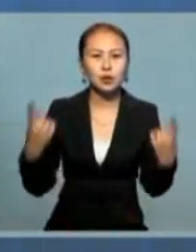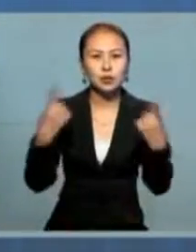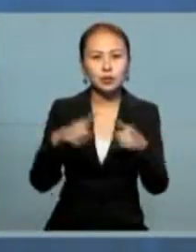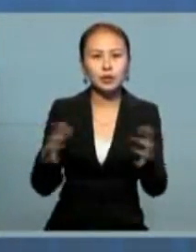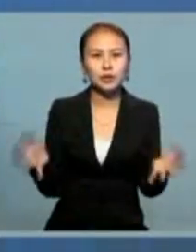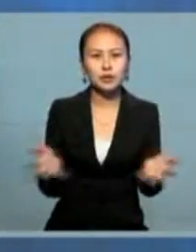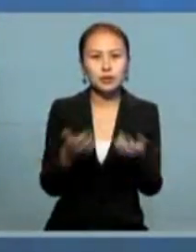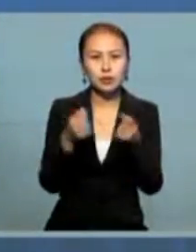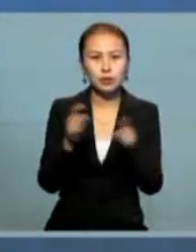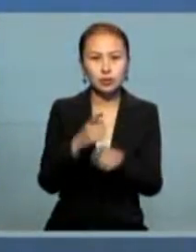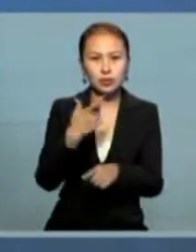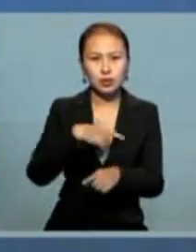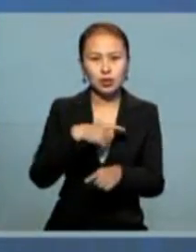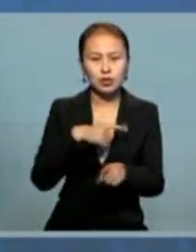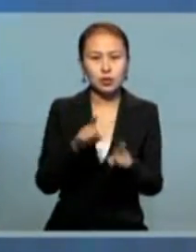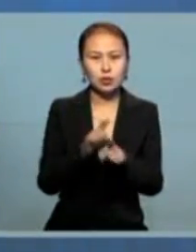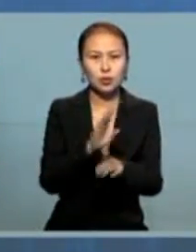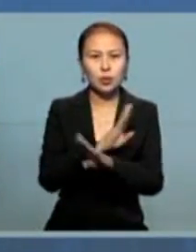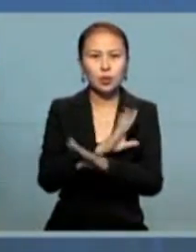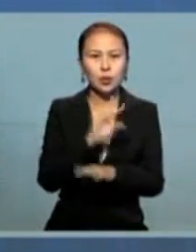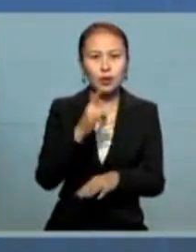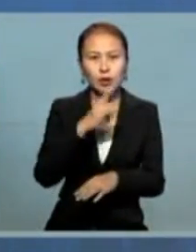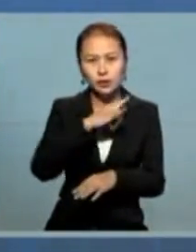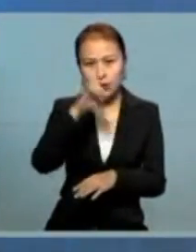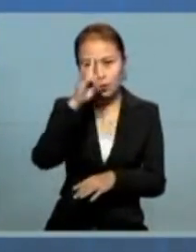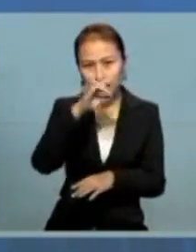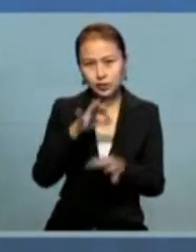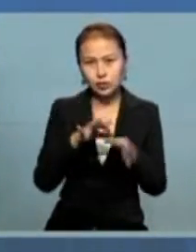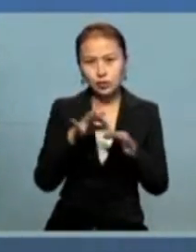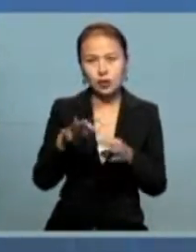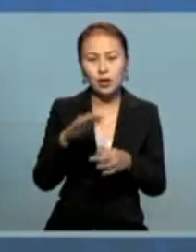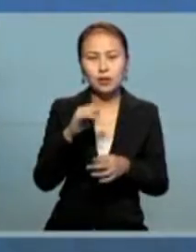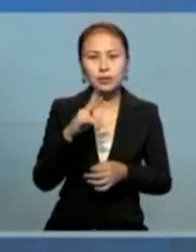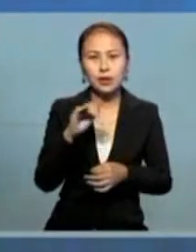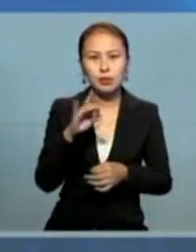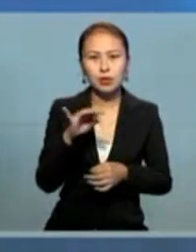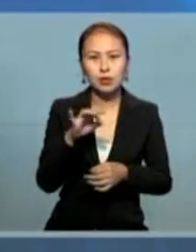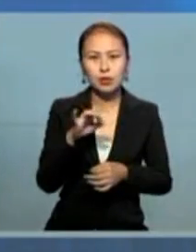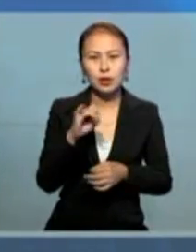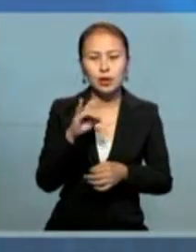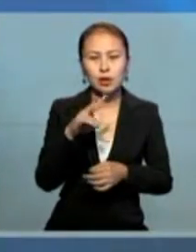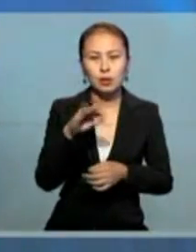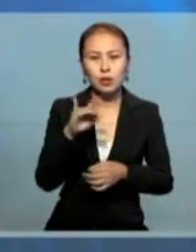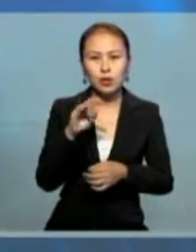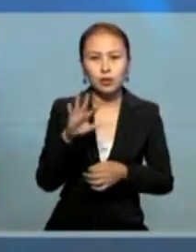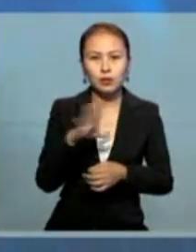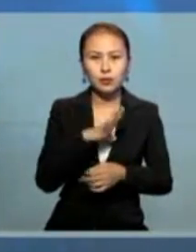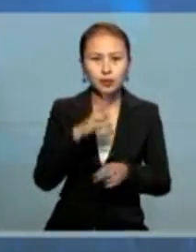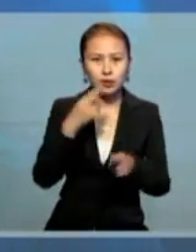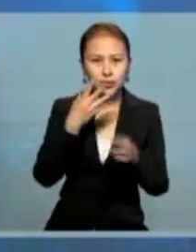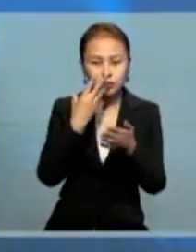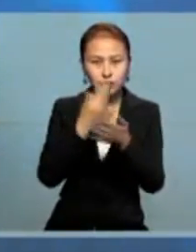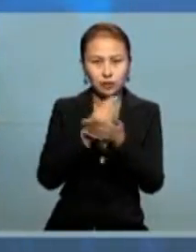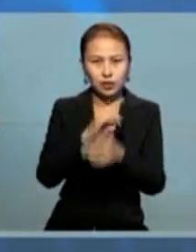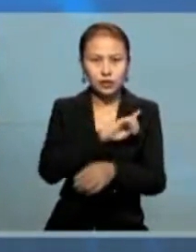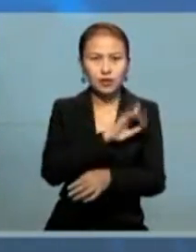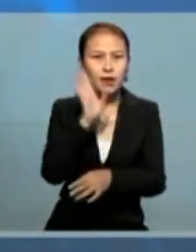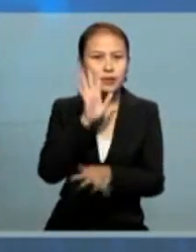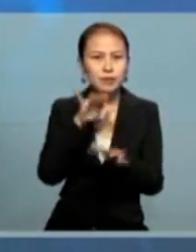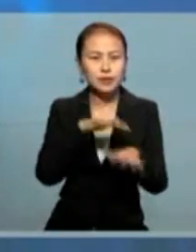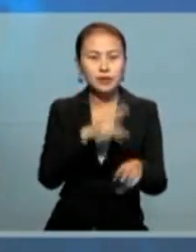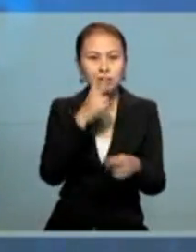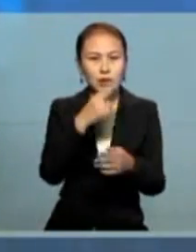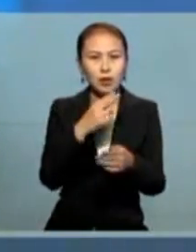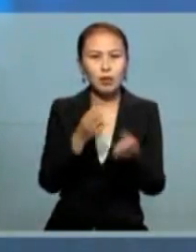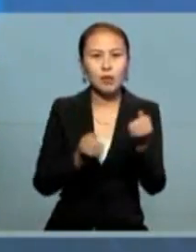Өзгелерді құтқарамын деп, өзі де ажал құшты. Оңтүстік Қазақстан облысының тұрғыны Асылбек Елмұратов ағыны күшті арнаға құлаған көлікті